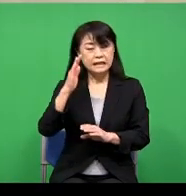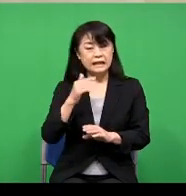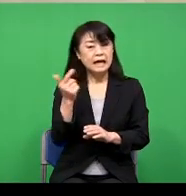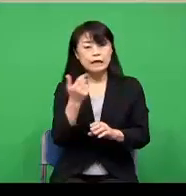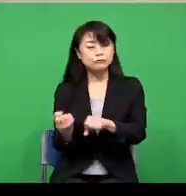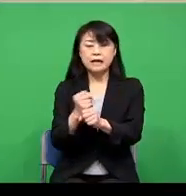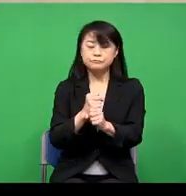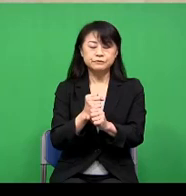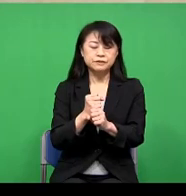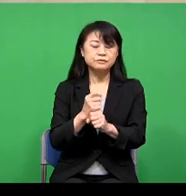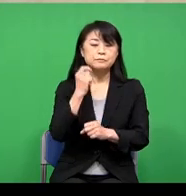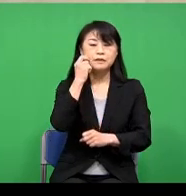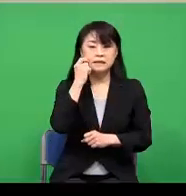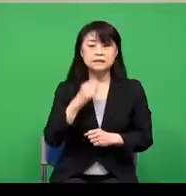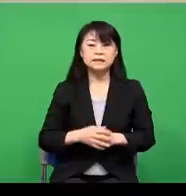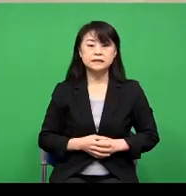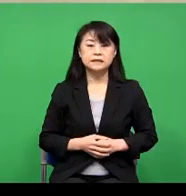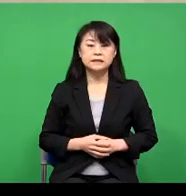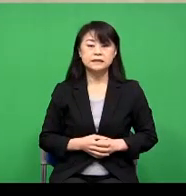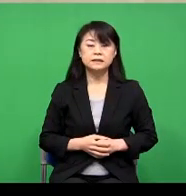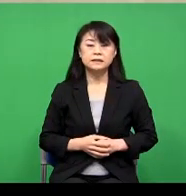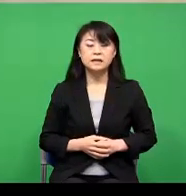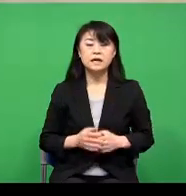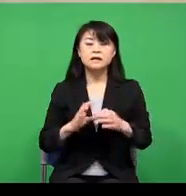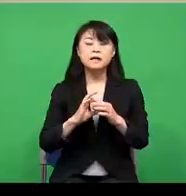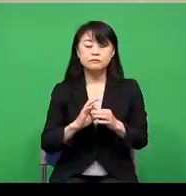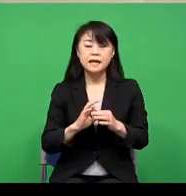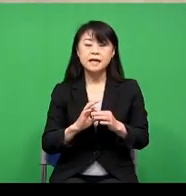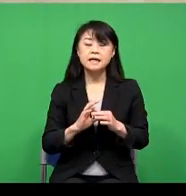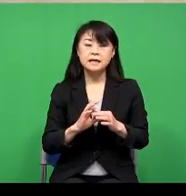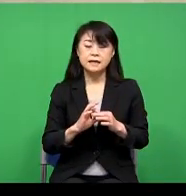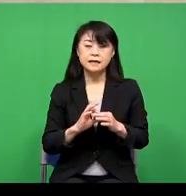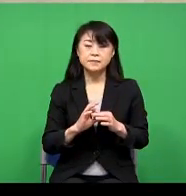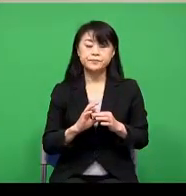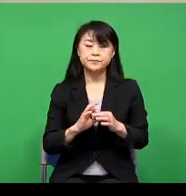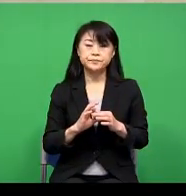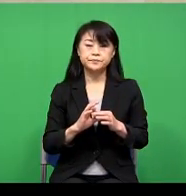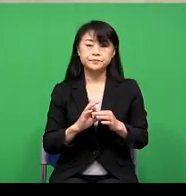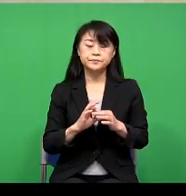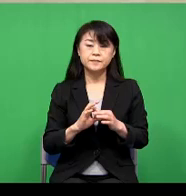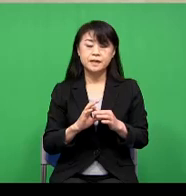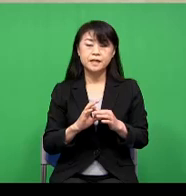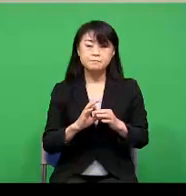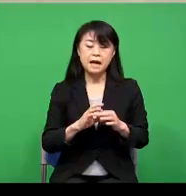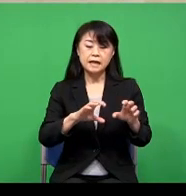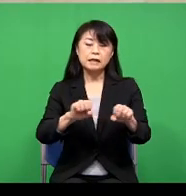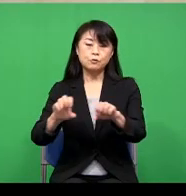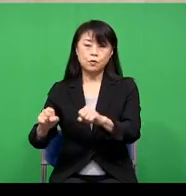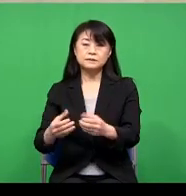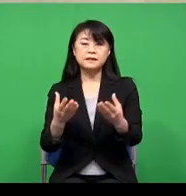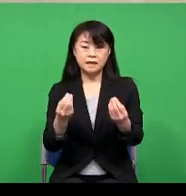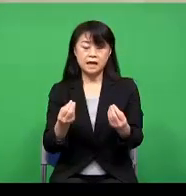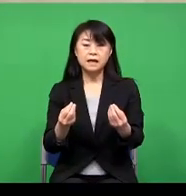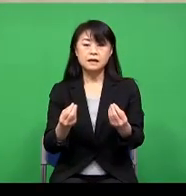の融資枠もほぼ満杯に近くなっていますので、妥当な見積もりではないかと思っています。 昨